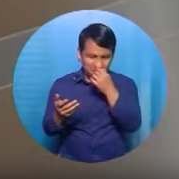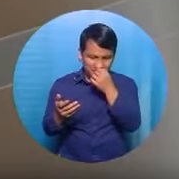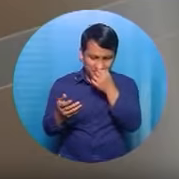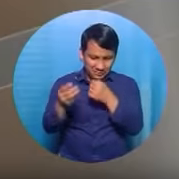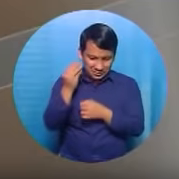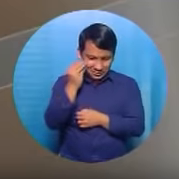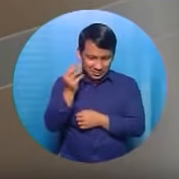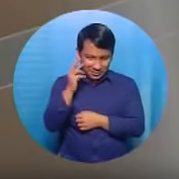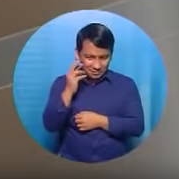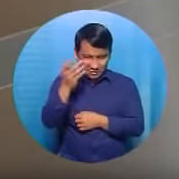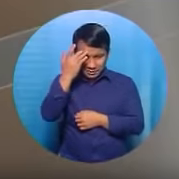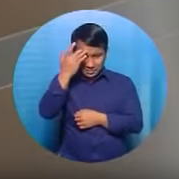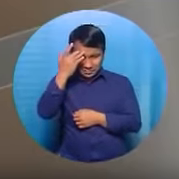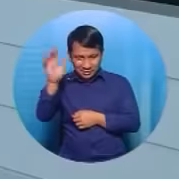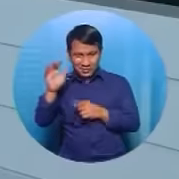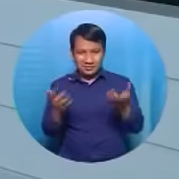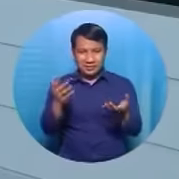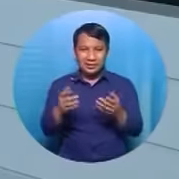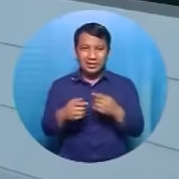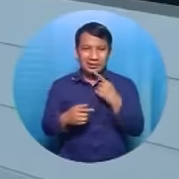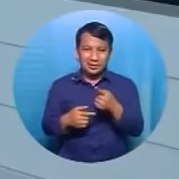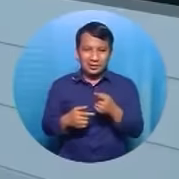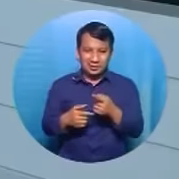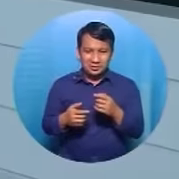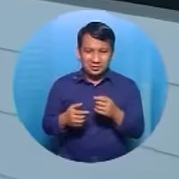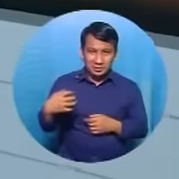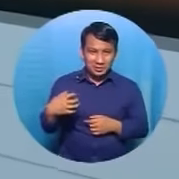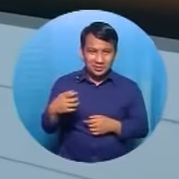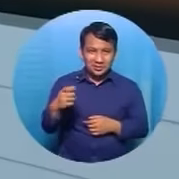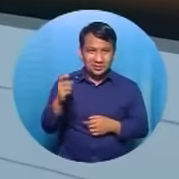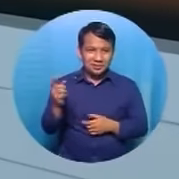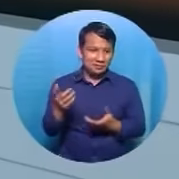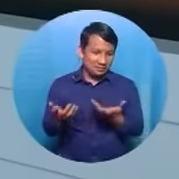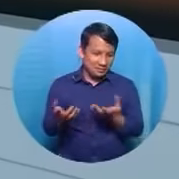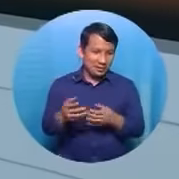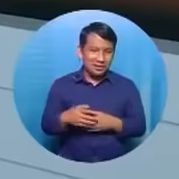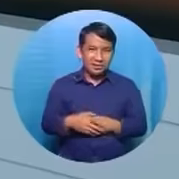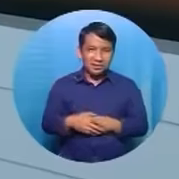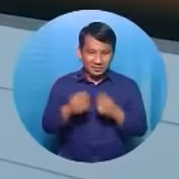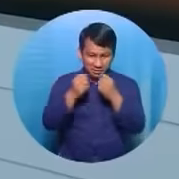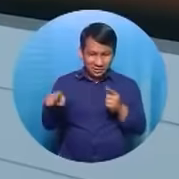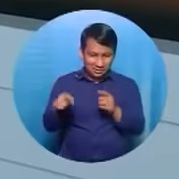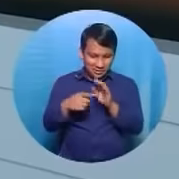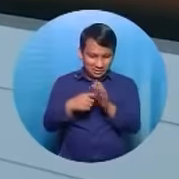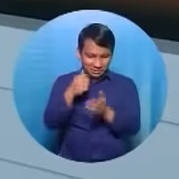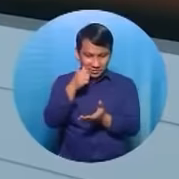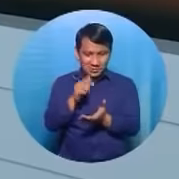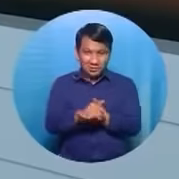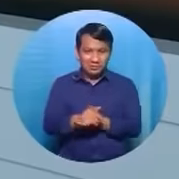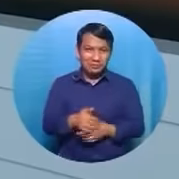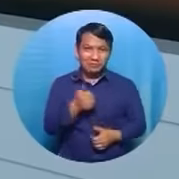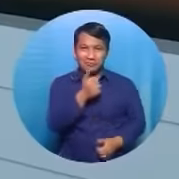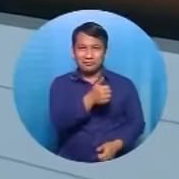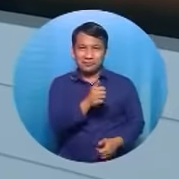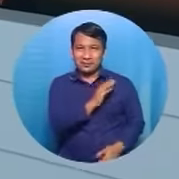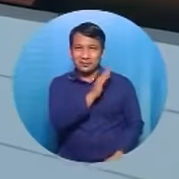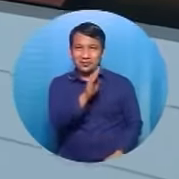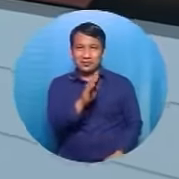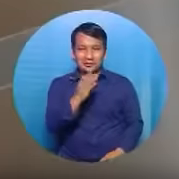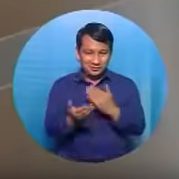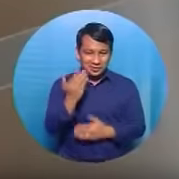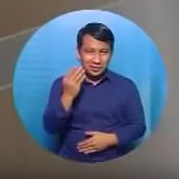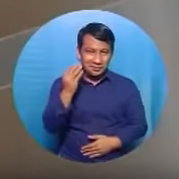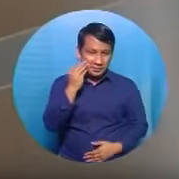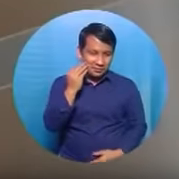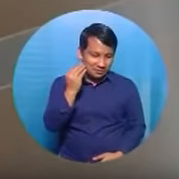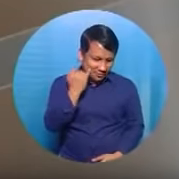Marks, ano, matalino man ang matching na isahan din, pulis na matulis, eh, nabulaga ni Mrs. Astig to. Ma'am Mary Joy, magandang